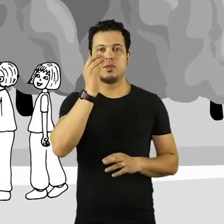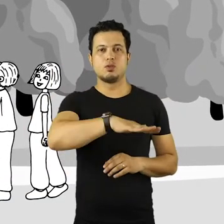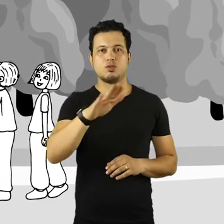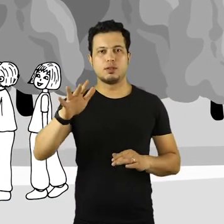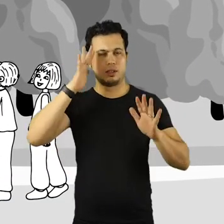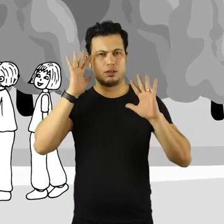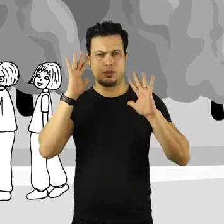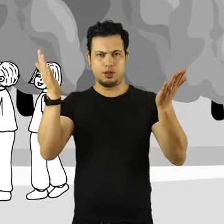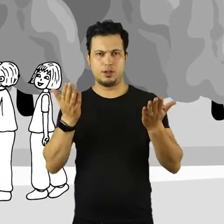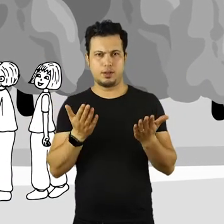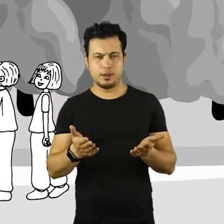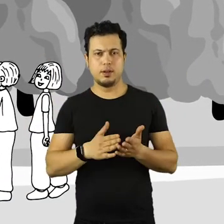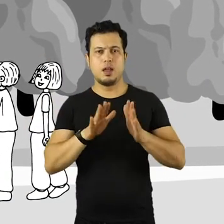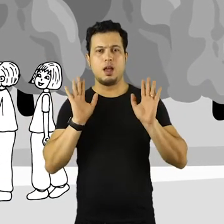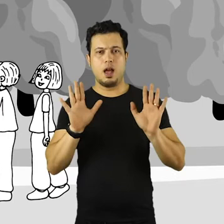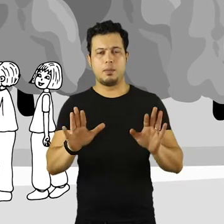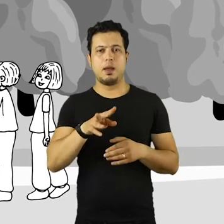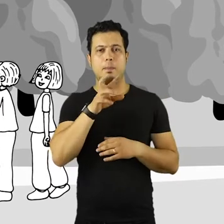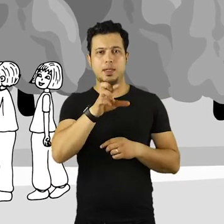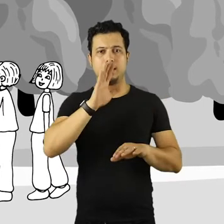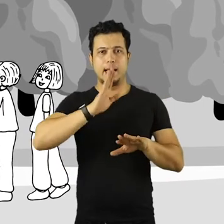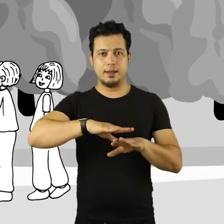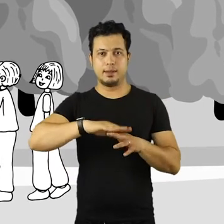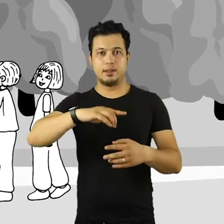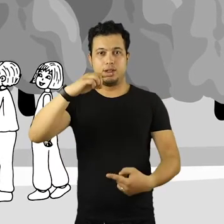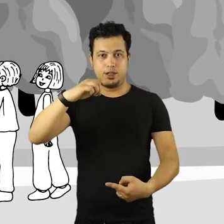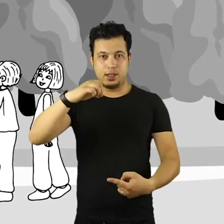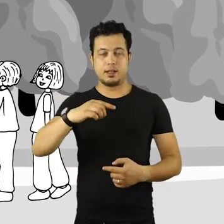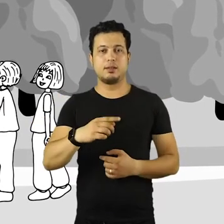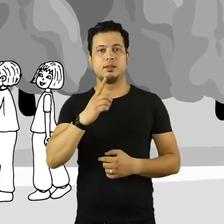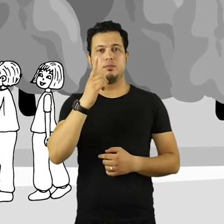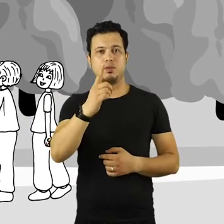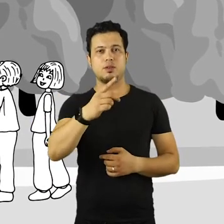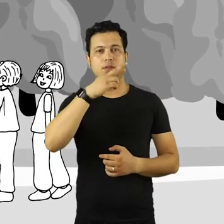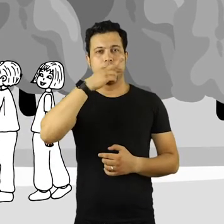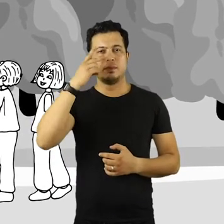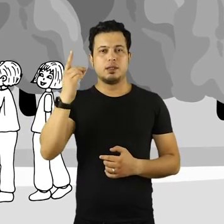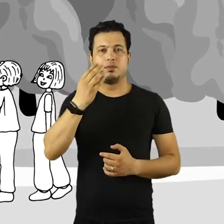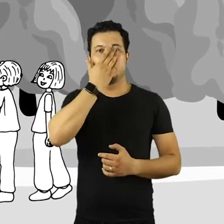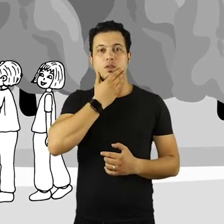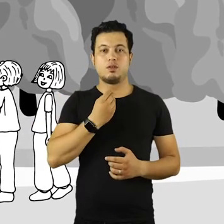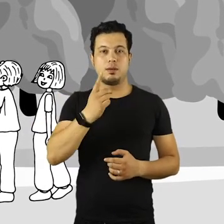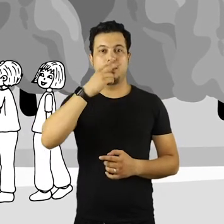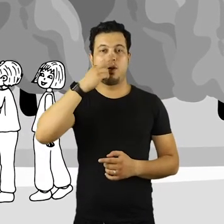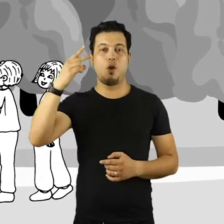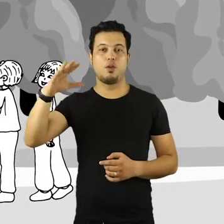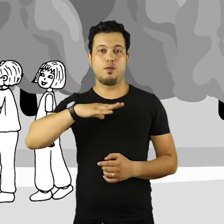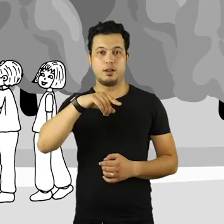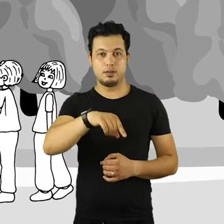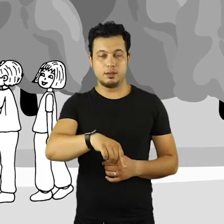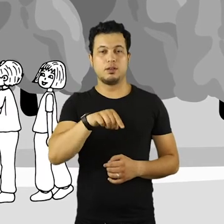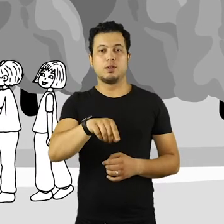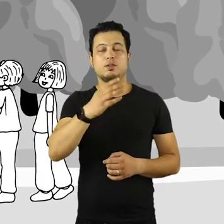Çocuklar şaşkındı. Ama Pınar'ın elindeki şişeden mis gibi kokular geliyor ve şişedeki şıra